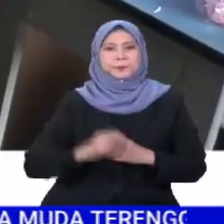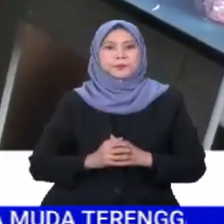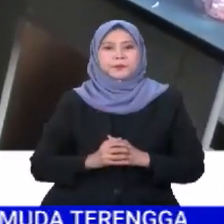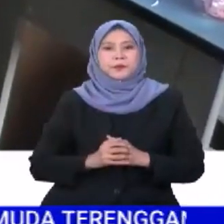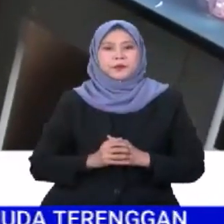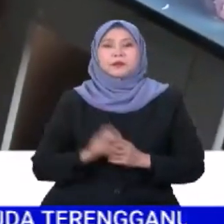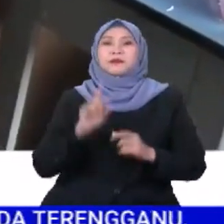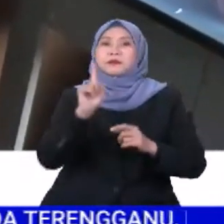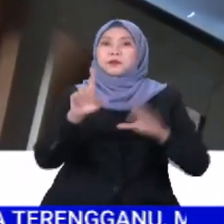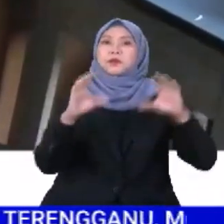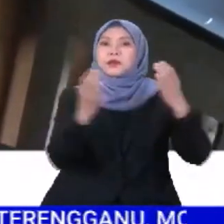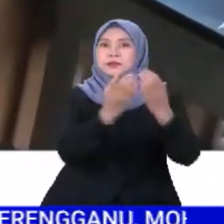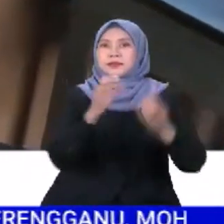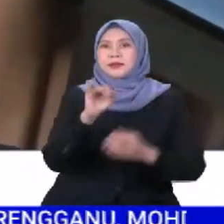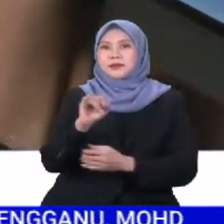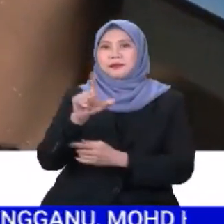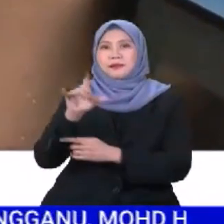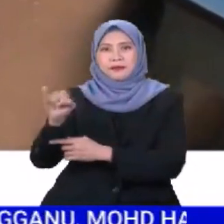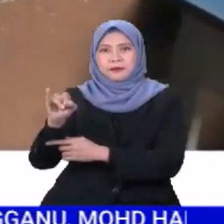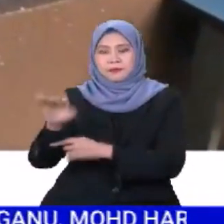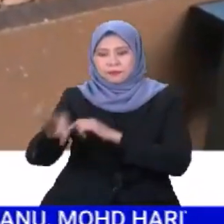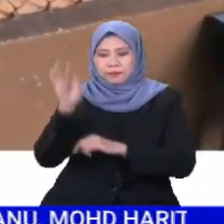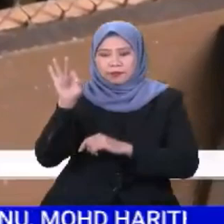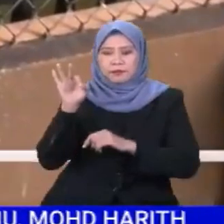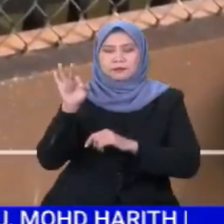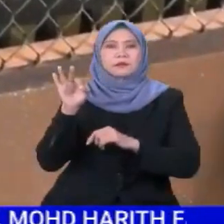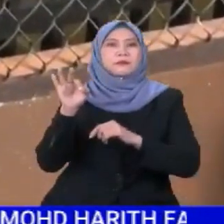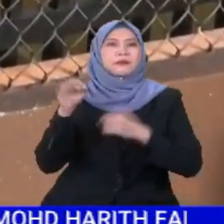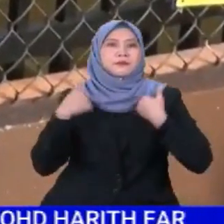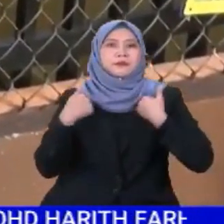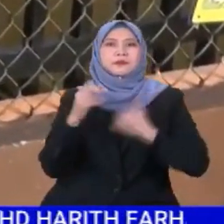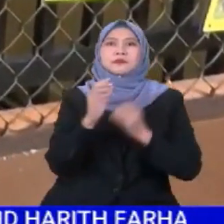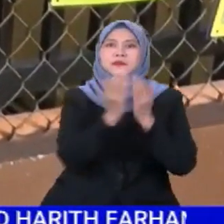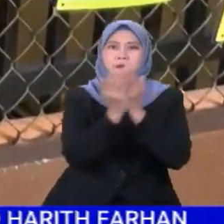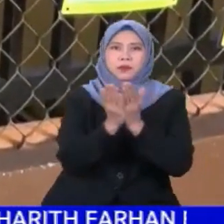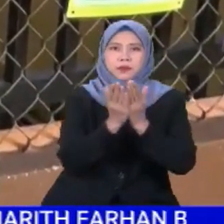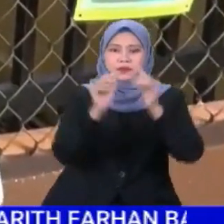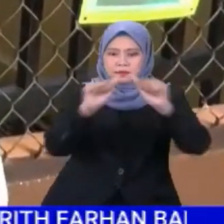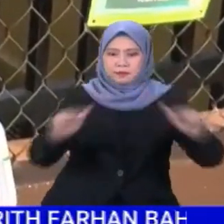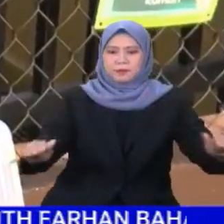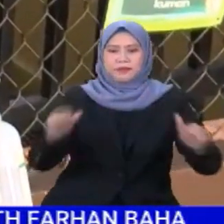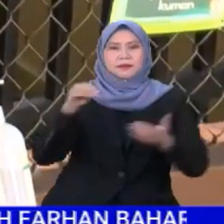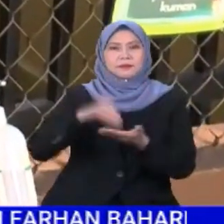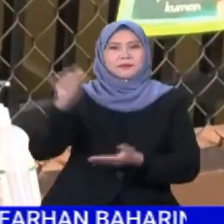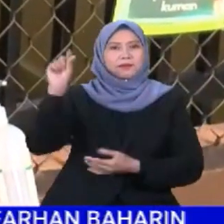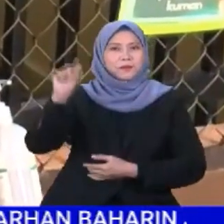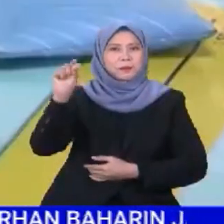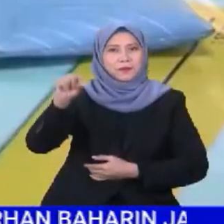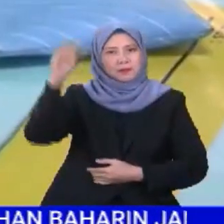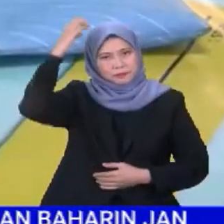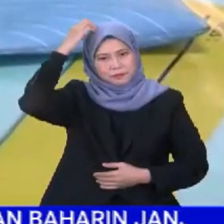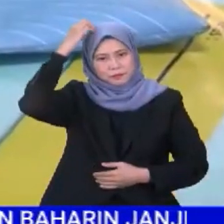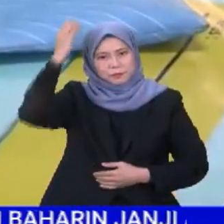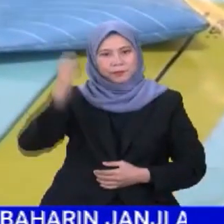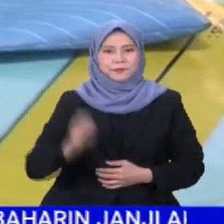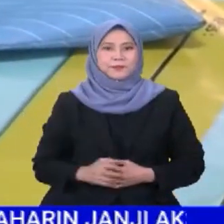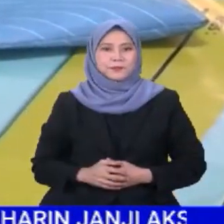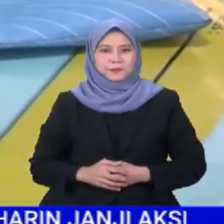Juli lalu satu klasey Laidi kesan membabitkan sebuah sekolah berasrama penuh di Gombak Selangor